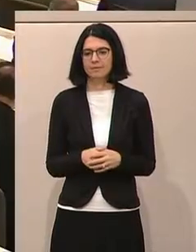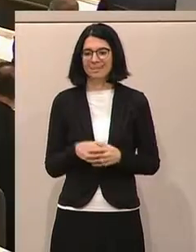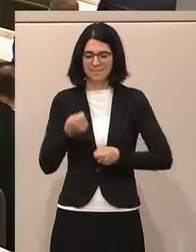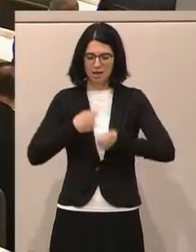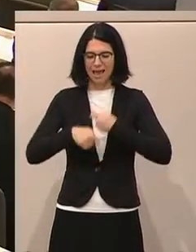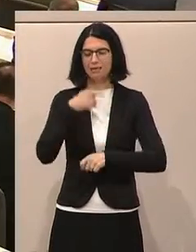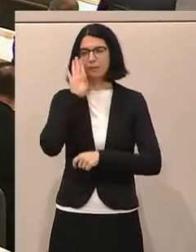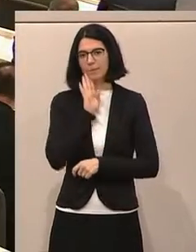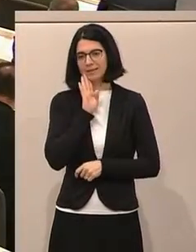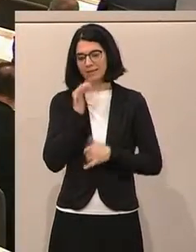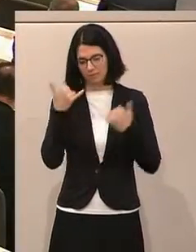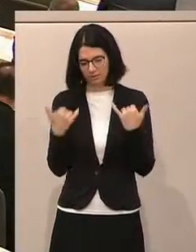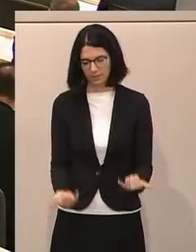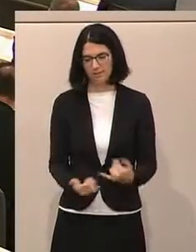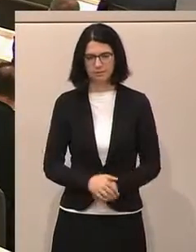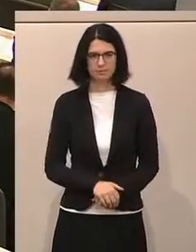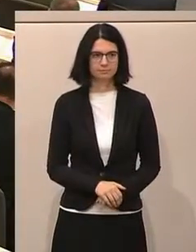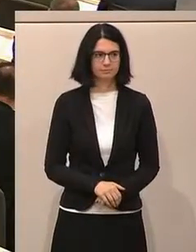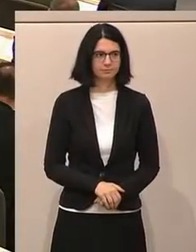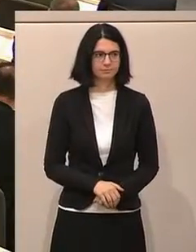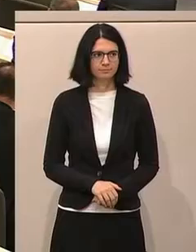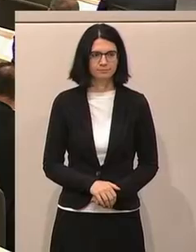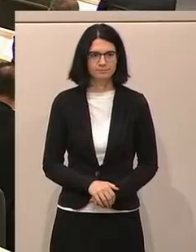handeln bitte jetzt.